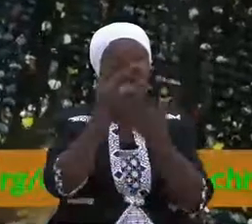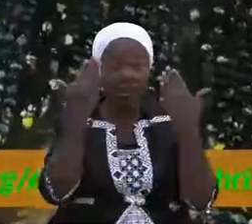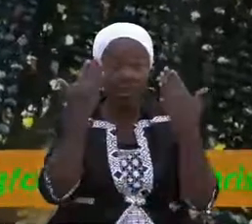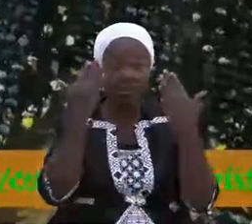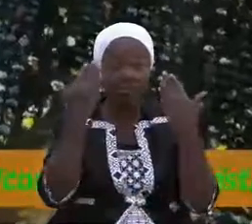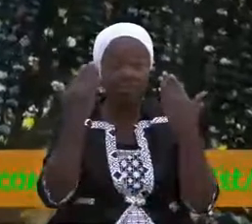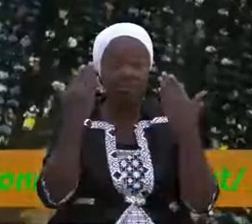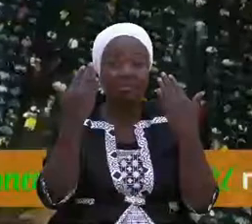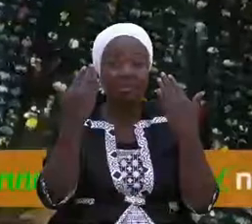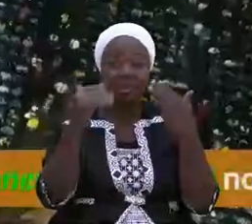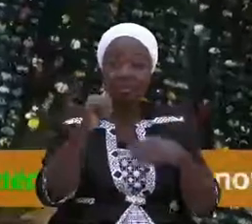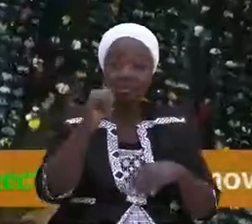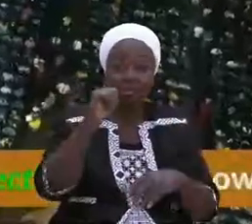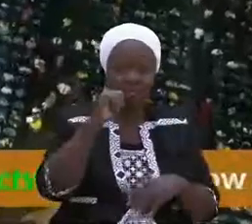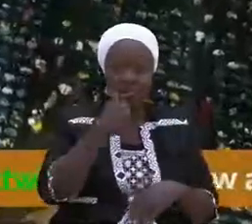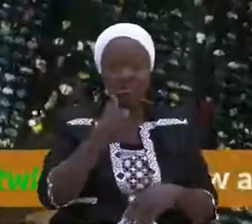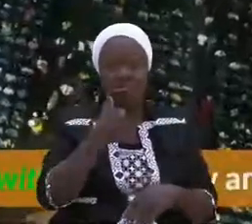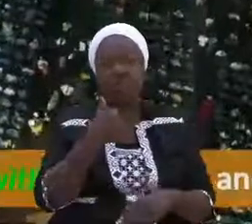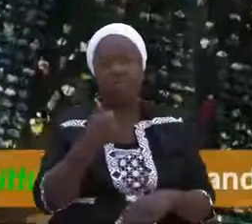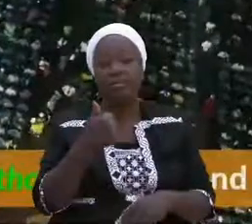N'oubliez pas, demain,